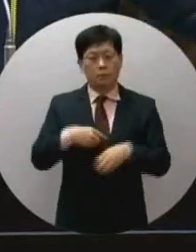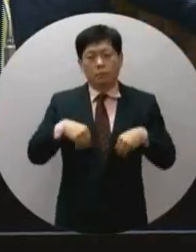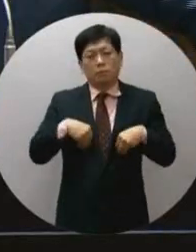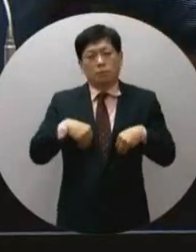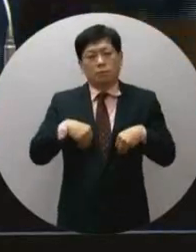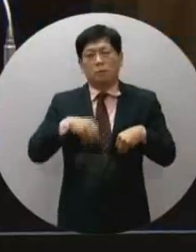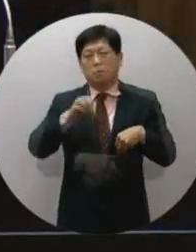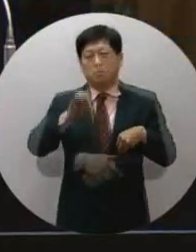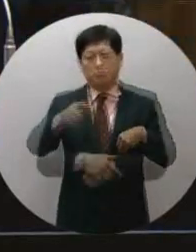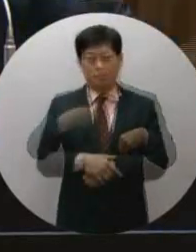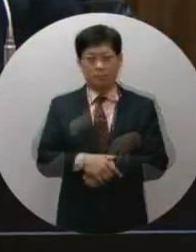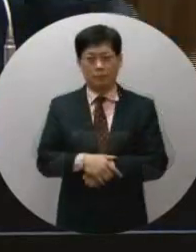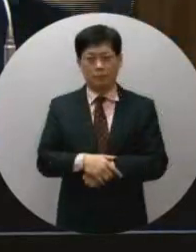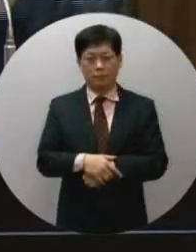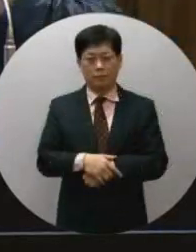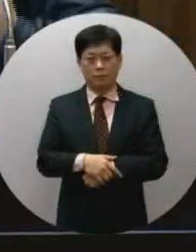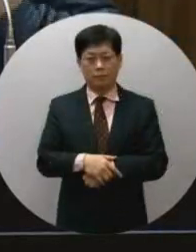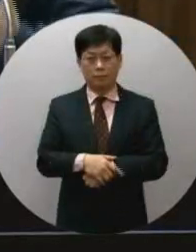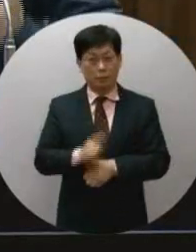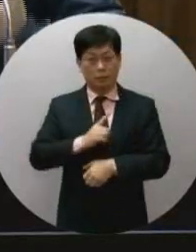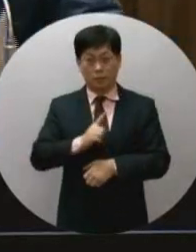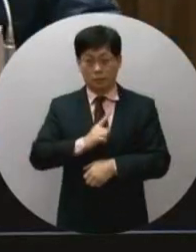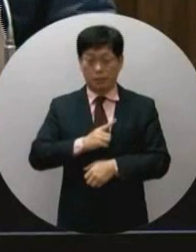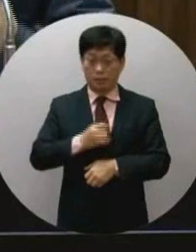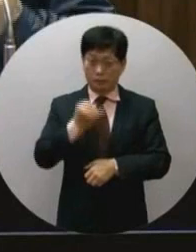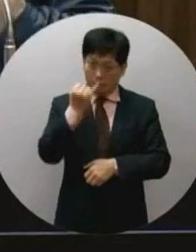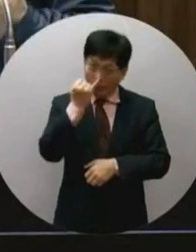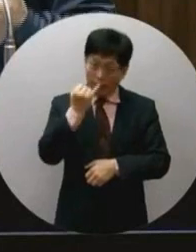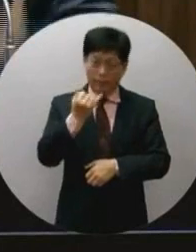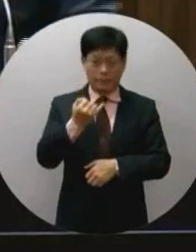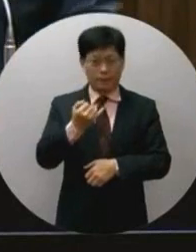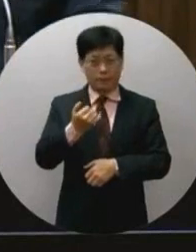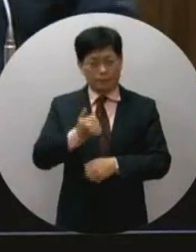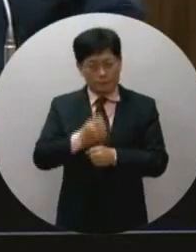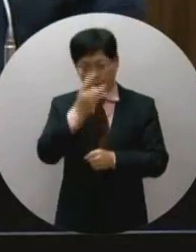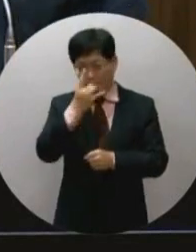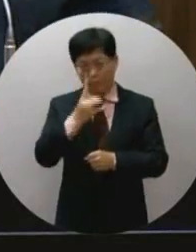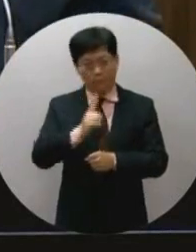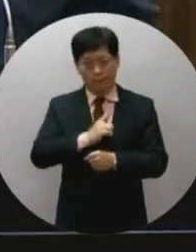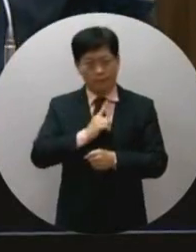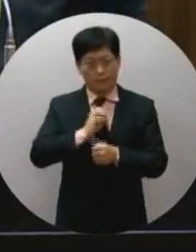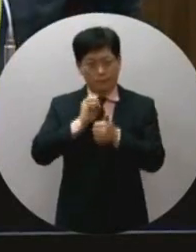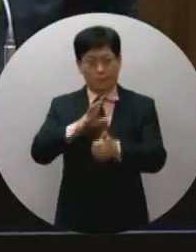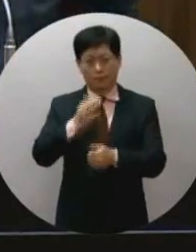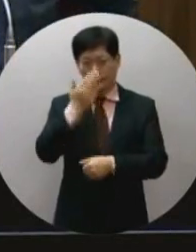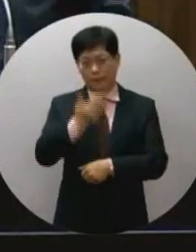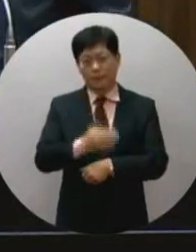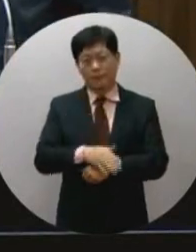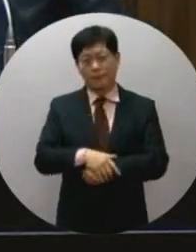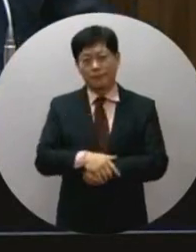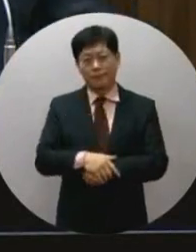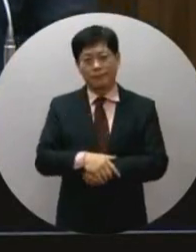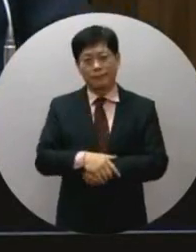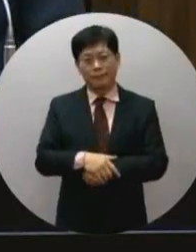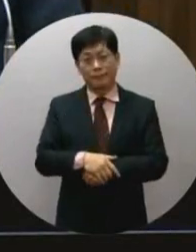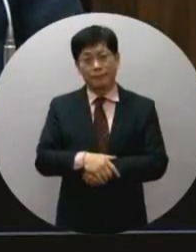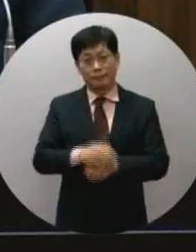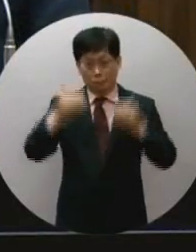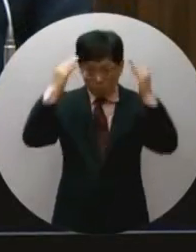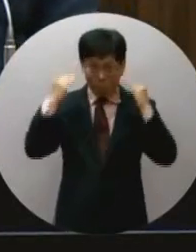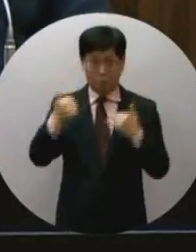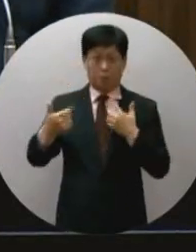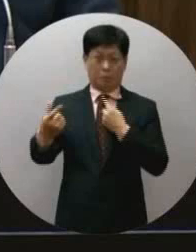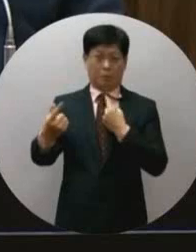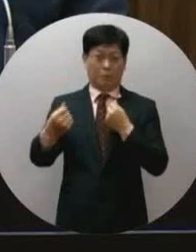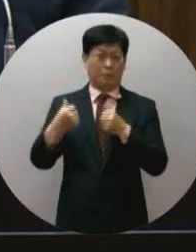子是在立法院里面由民进党立法委员强势通过的，所以你不觉得这很奇怪吗？就是说一个当时配合政